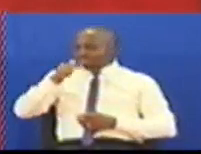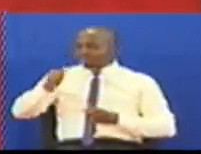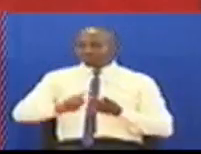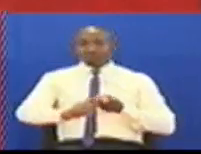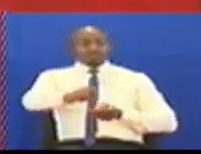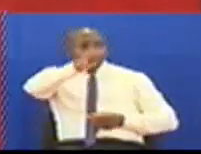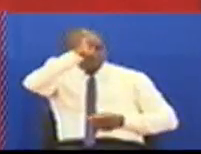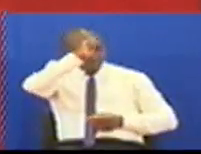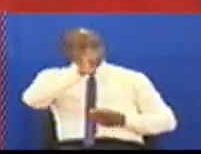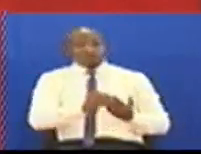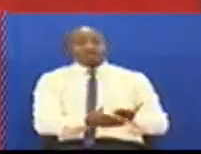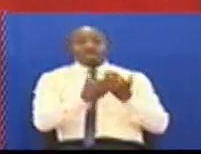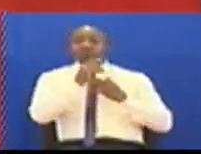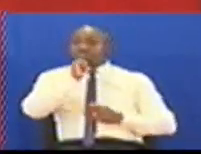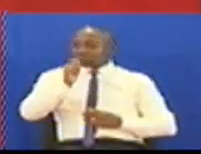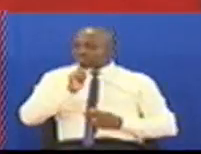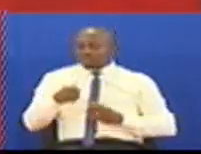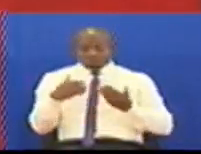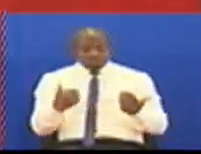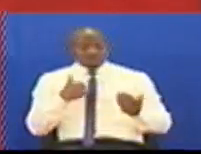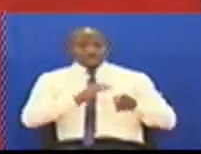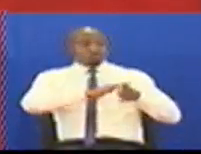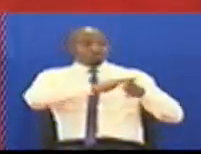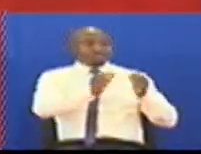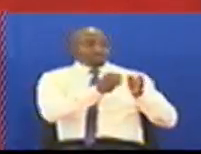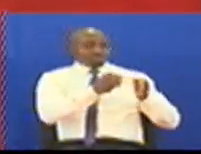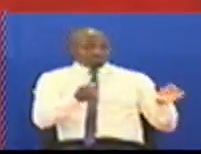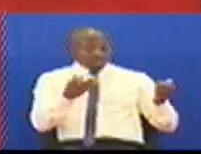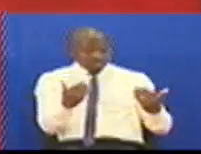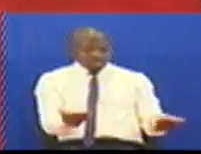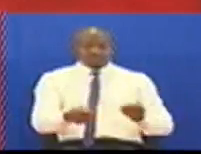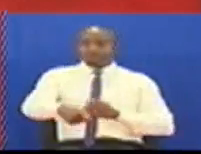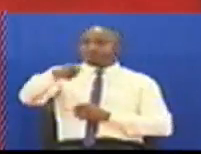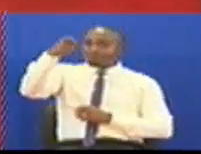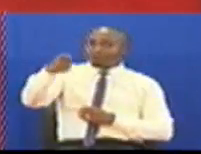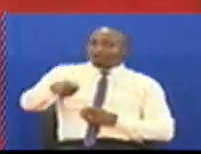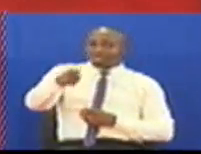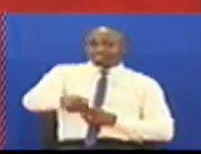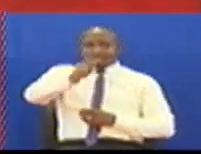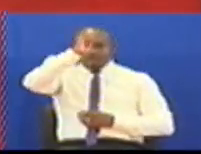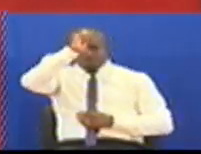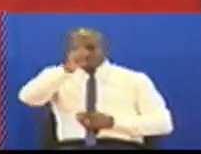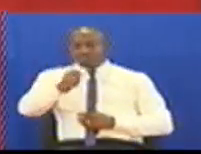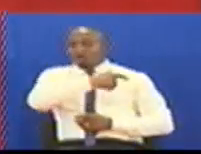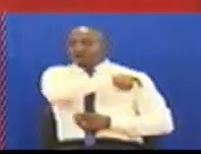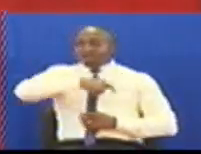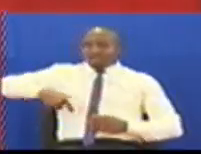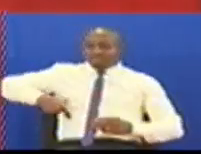spika, nitumie fursa hii kumpongeza sana Mheshimiwa Rais wa Jamhuri ya Muungano wa